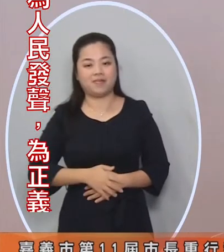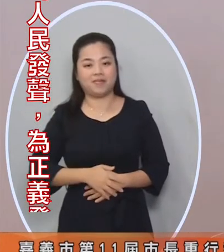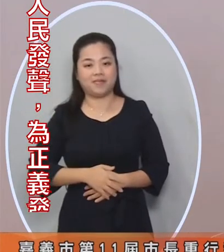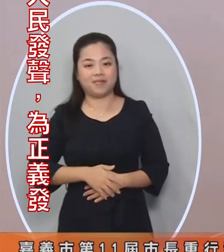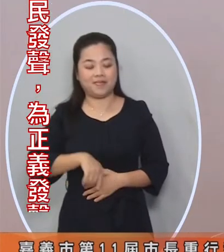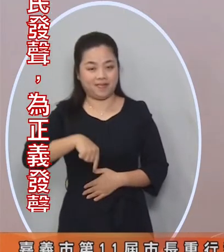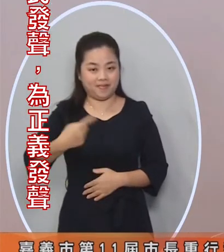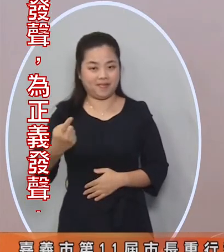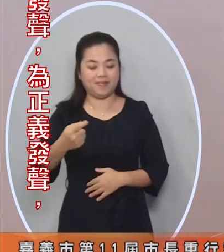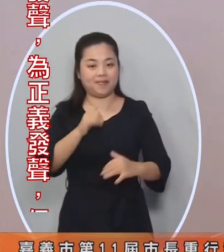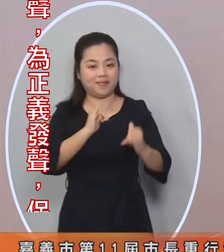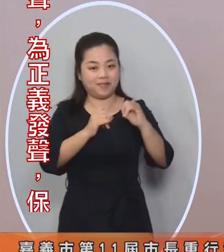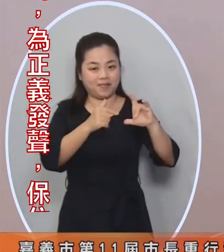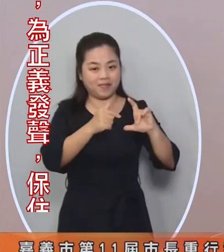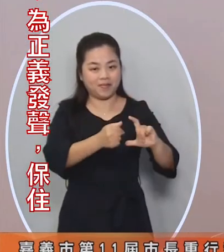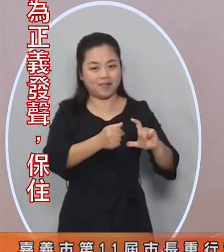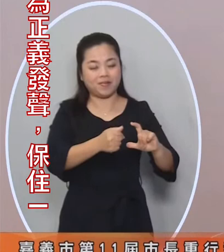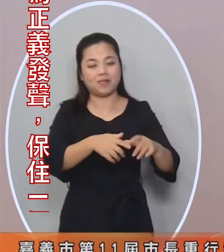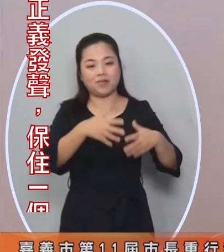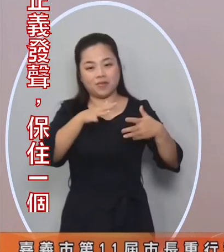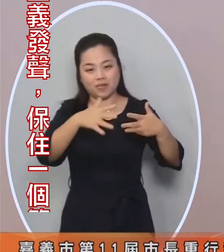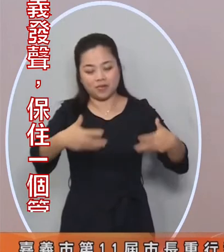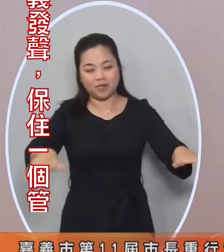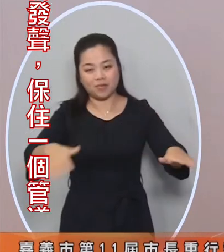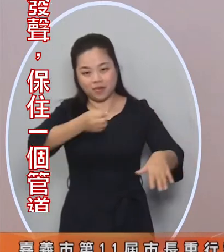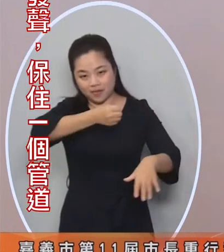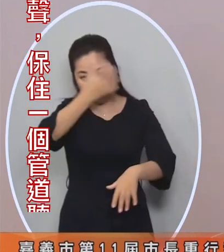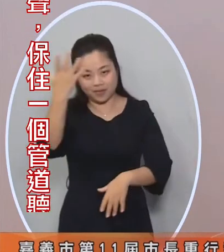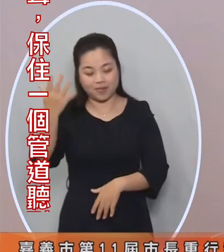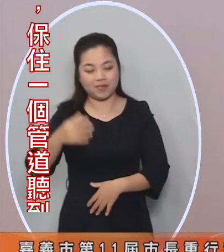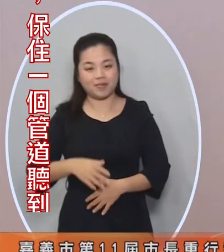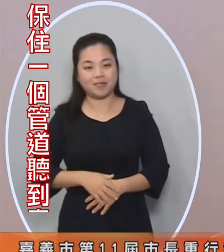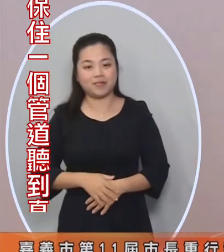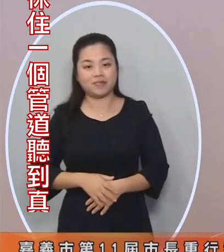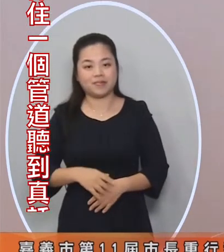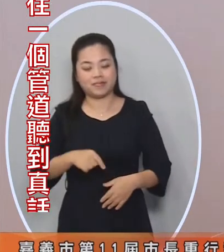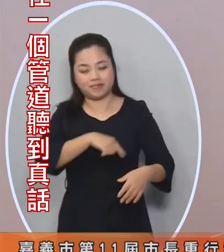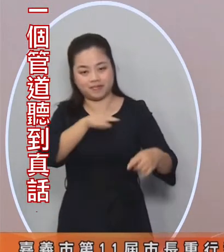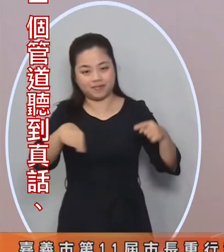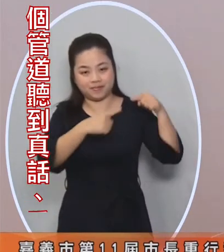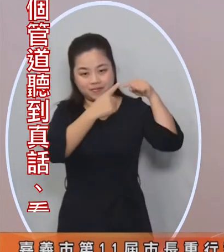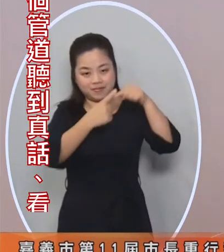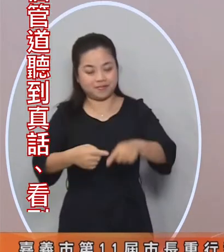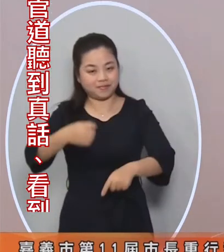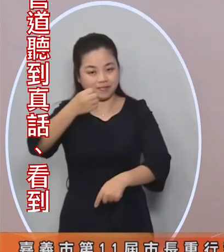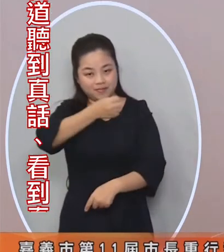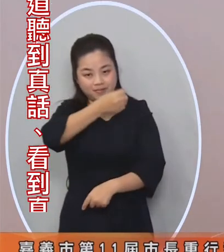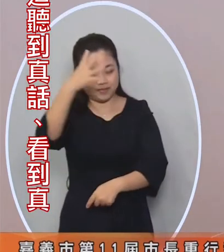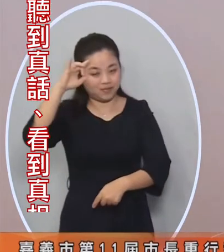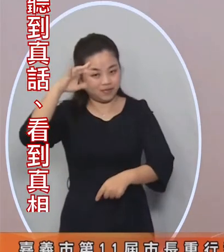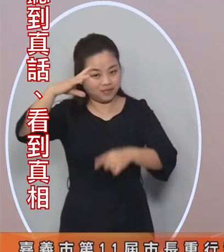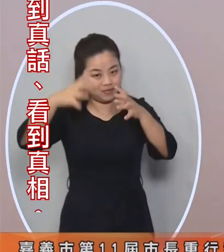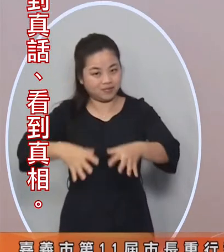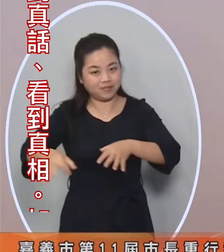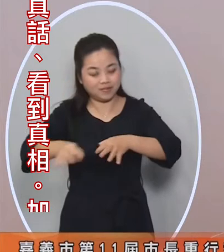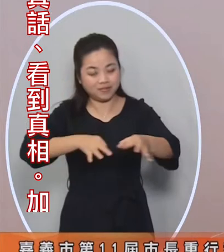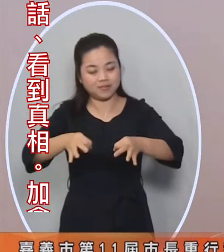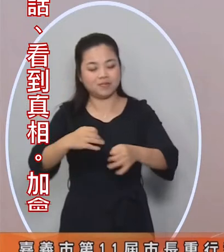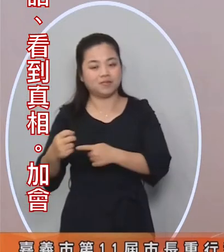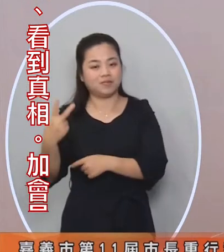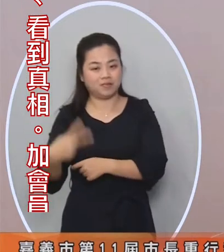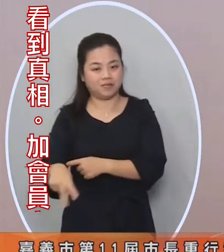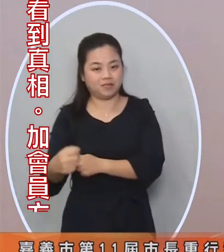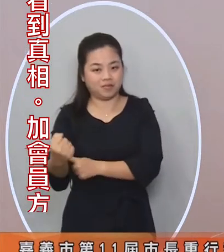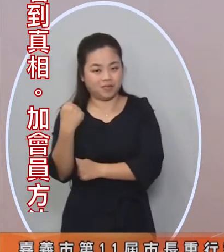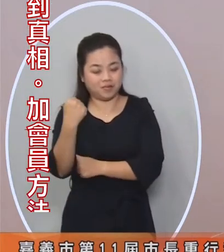我们看到现在社区充满着侪侪少年人，我们持续会把青创的热潮，把它再不断的努